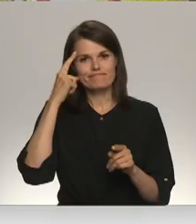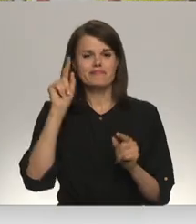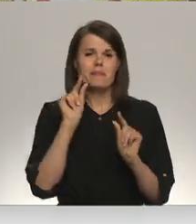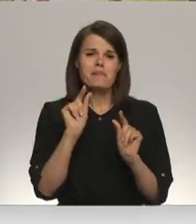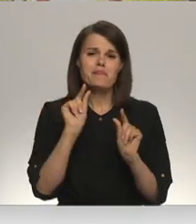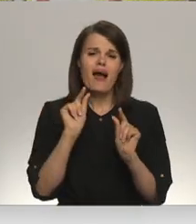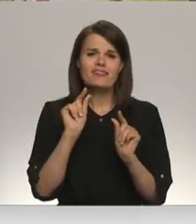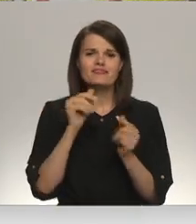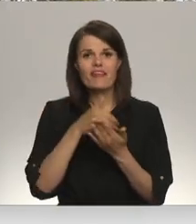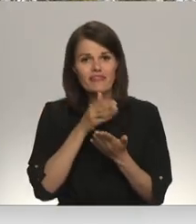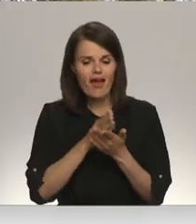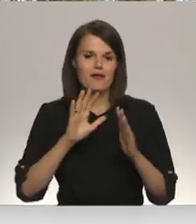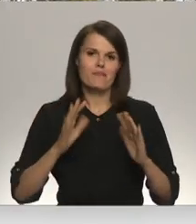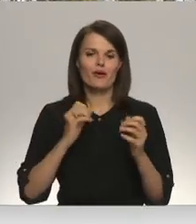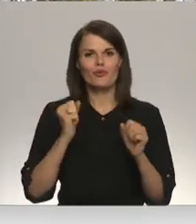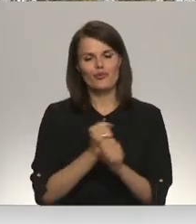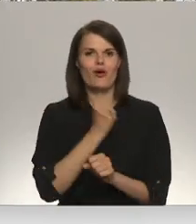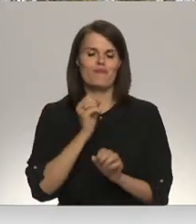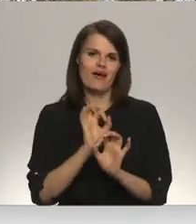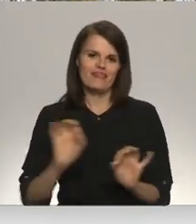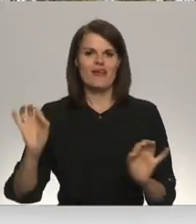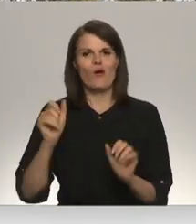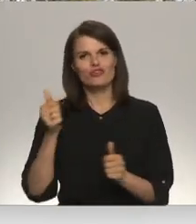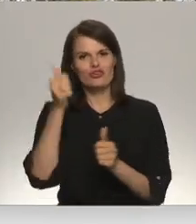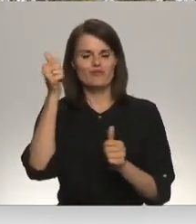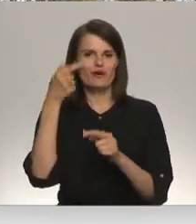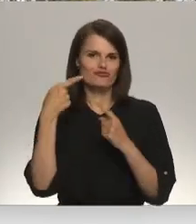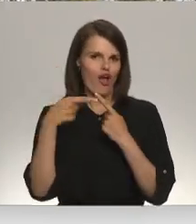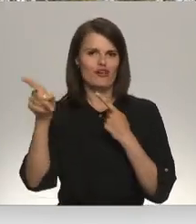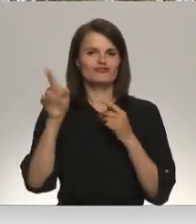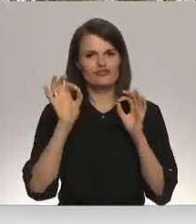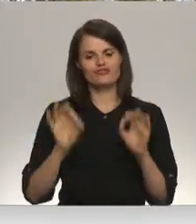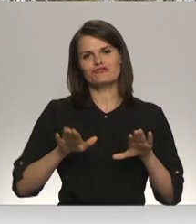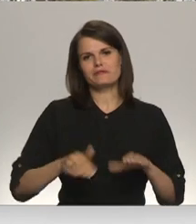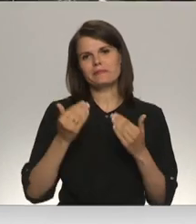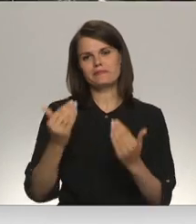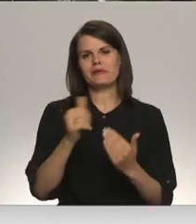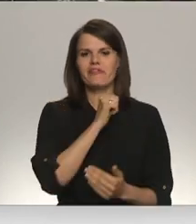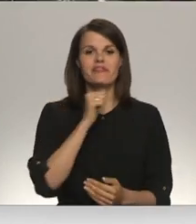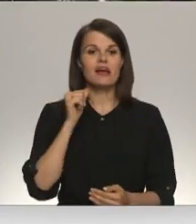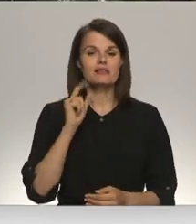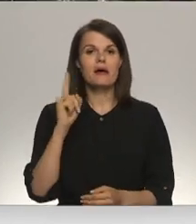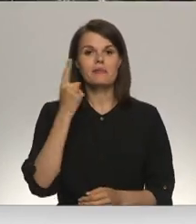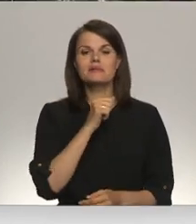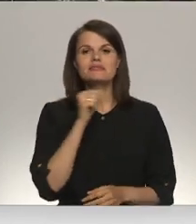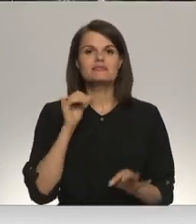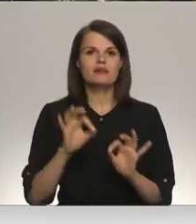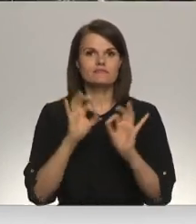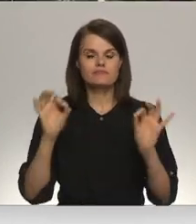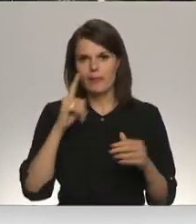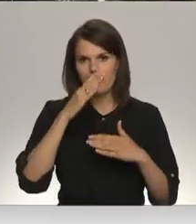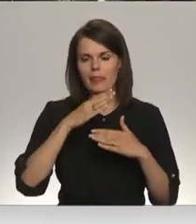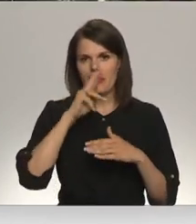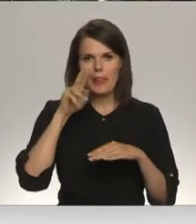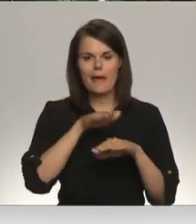mazs kripatiņš, bet tas ir kaut kas tāds jauks un īpaši atšķirīgs tieši Talsiem. Pirmais Talsos tikai sākts nepilnu kilometru